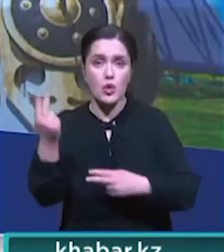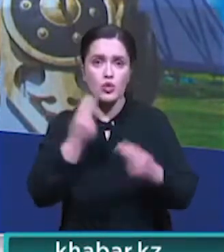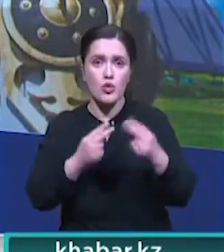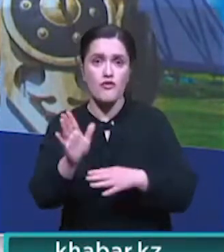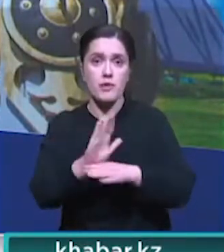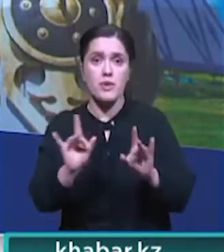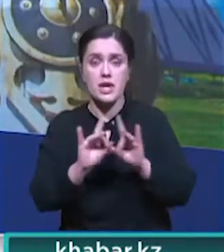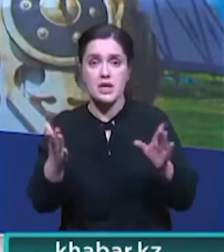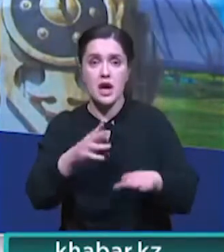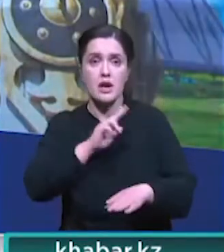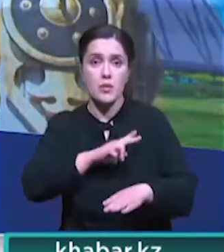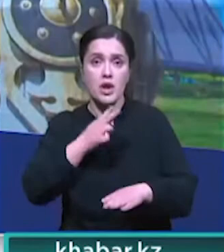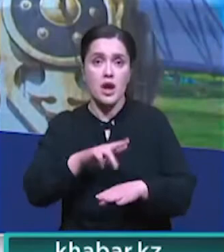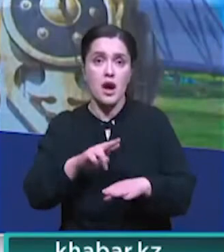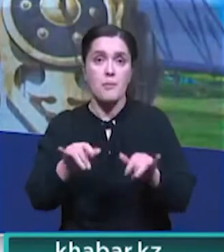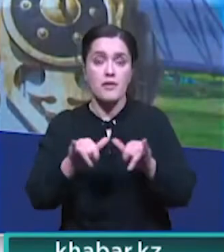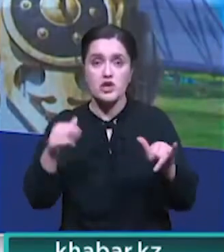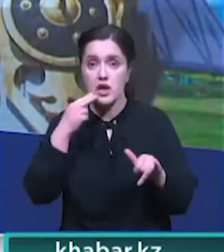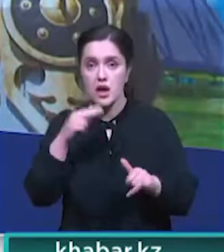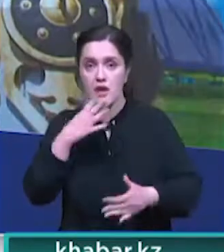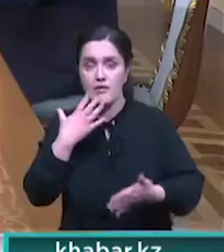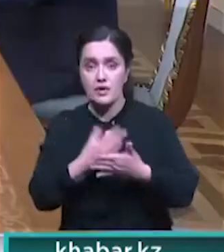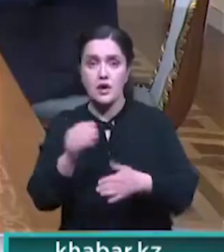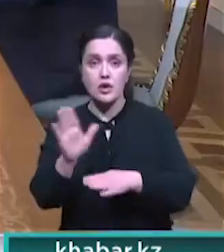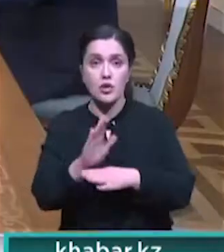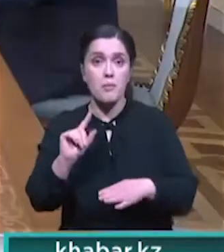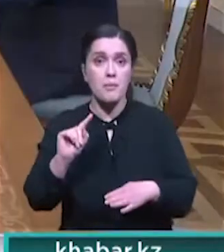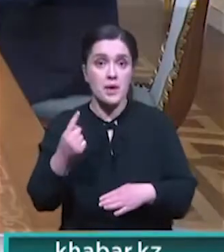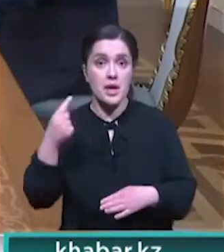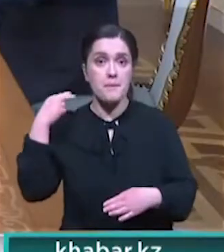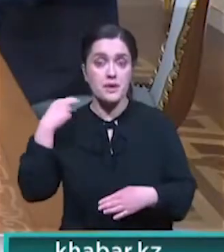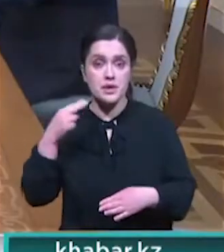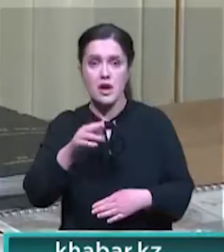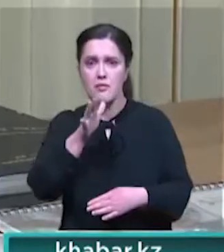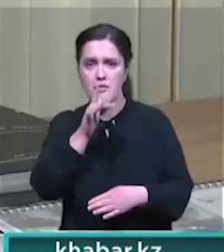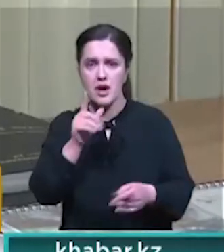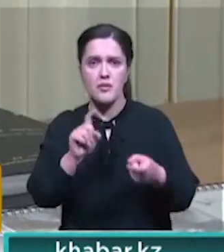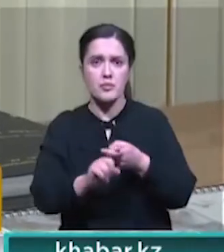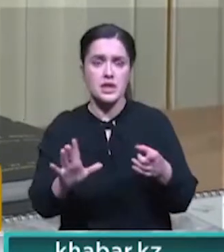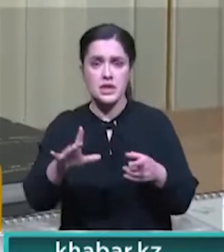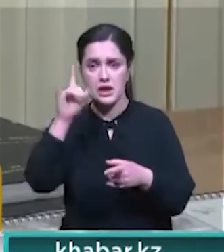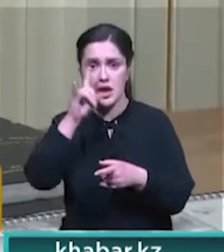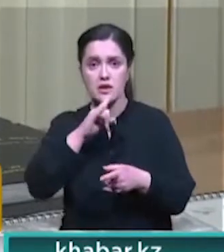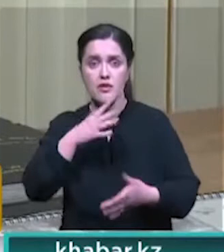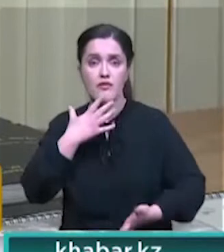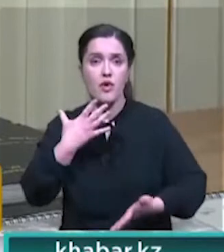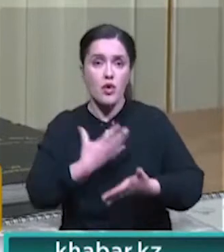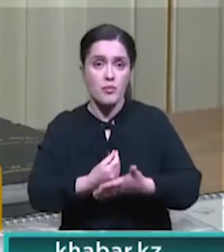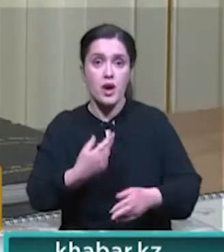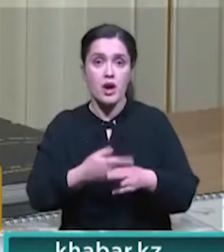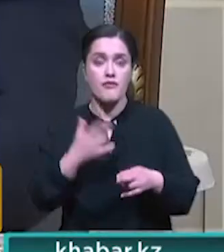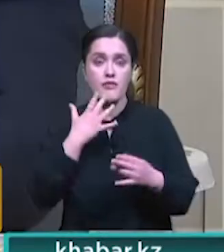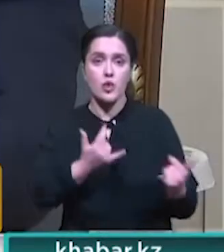работа проводится для повышения качества отечественного кино первый президент казахстана отметил что с момента независимости государства